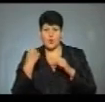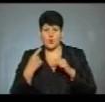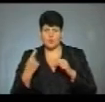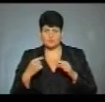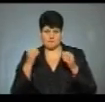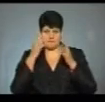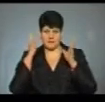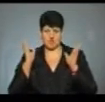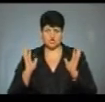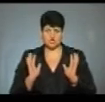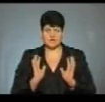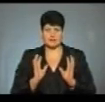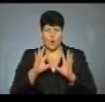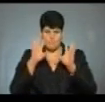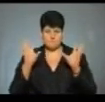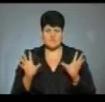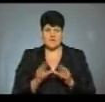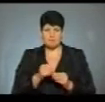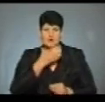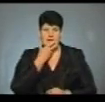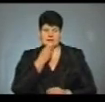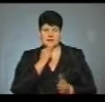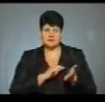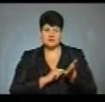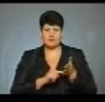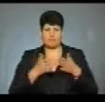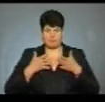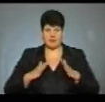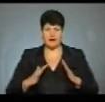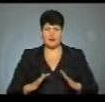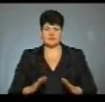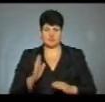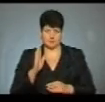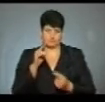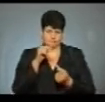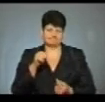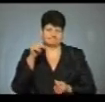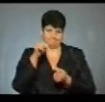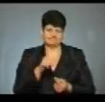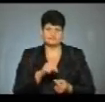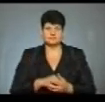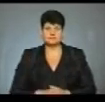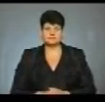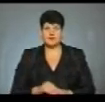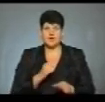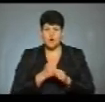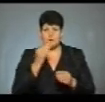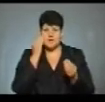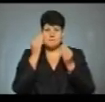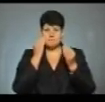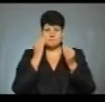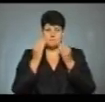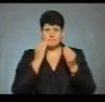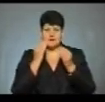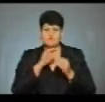для об'єму красивого і підчеркування плаття, яке буде доречне. Робить макіяж вихованці